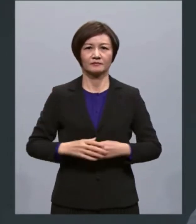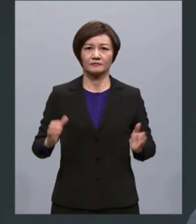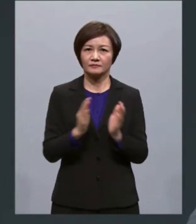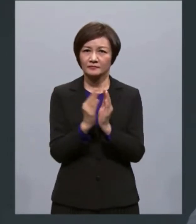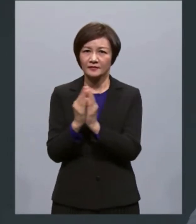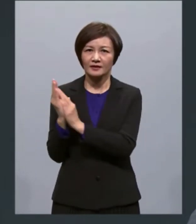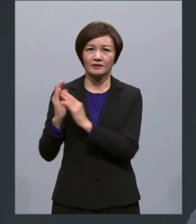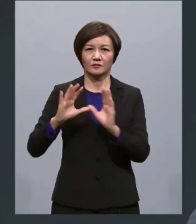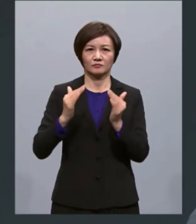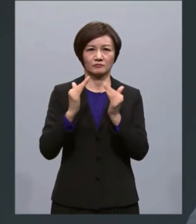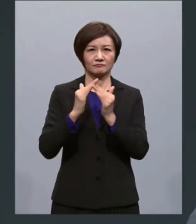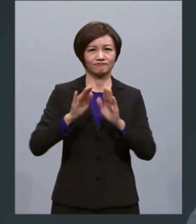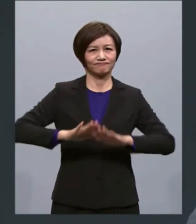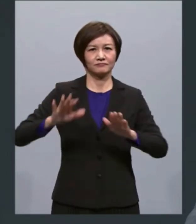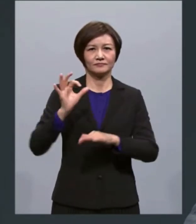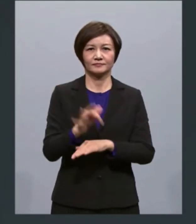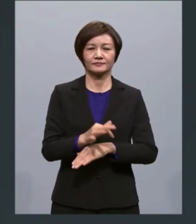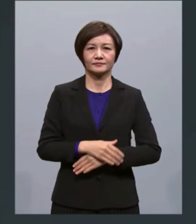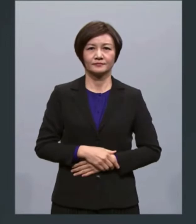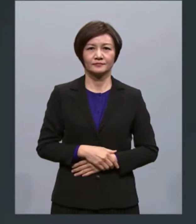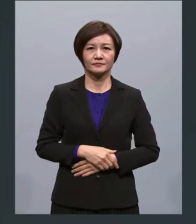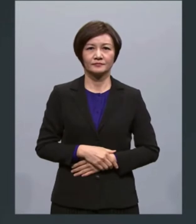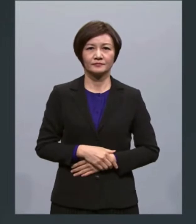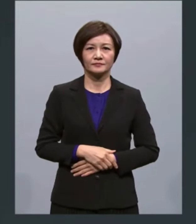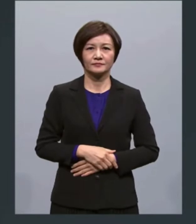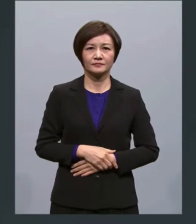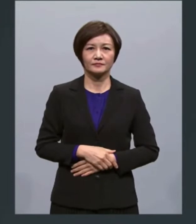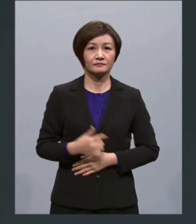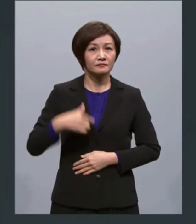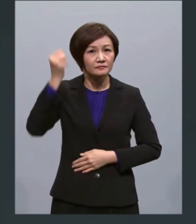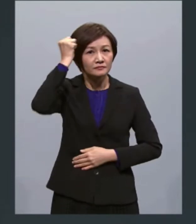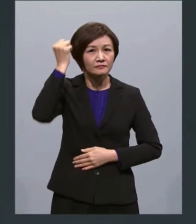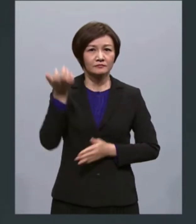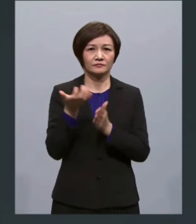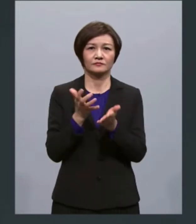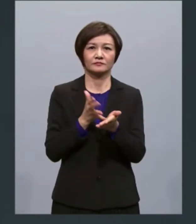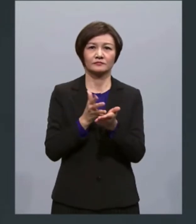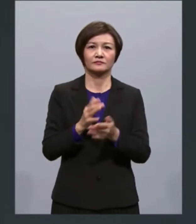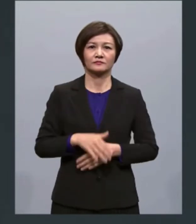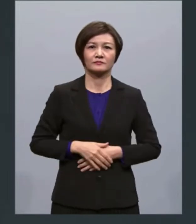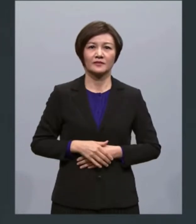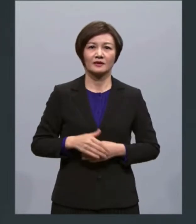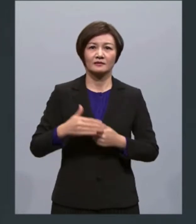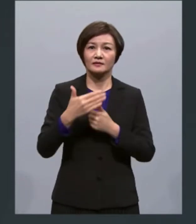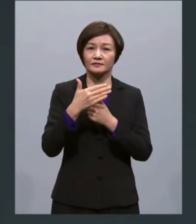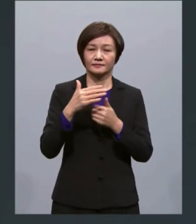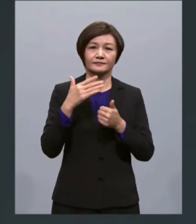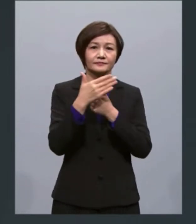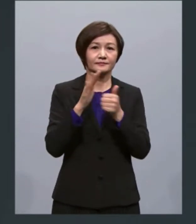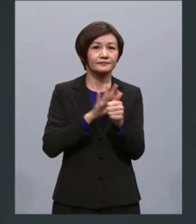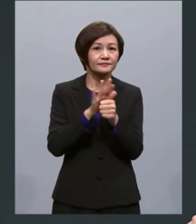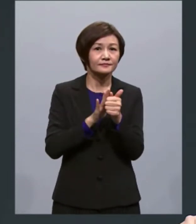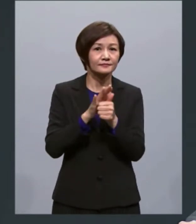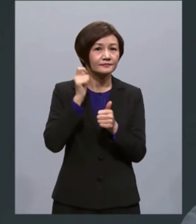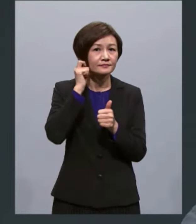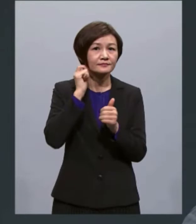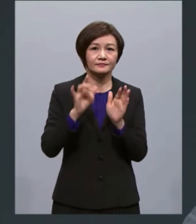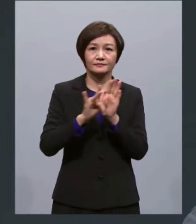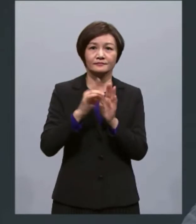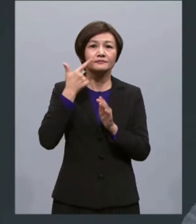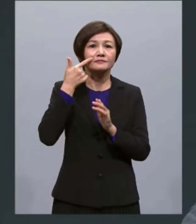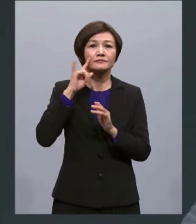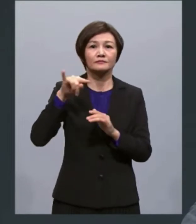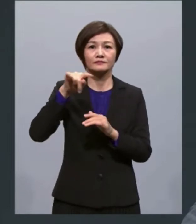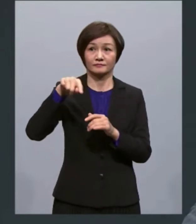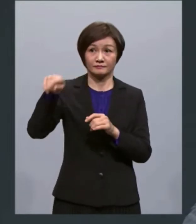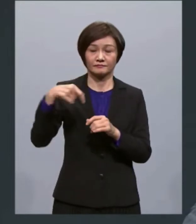国家的最大进步。还记得我刚刚说的那对爱尔兰父母吗？27年来，他们